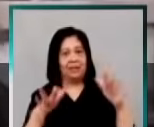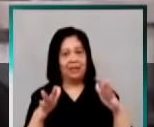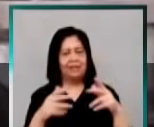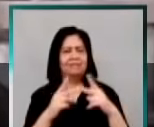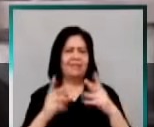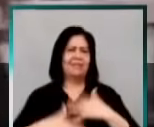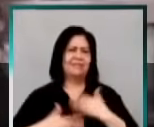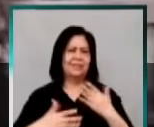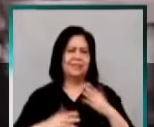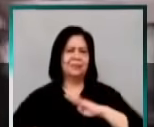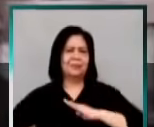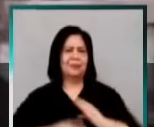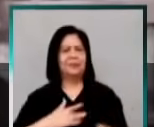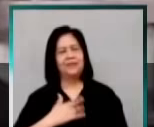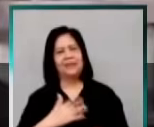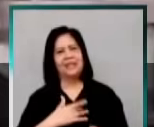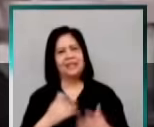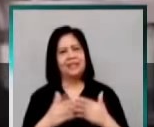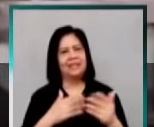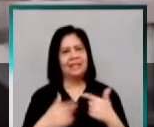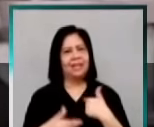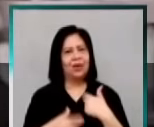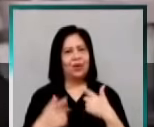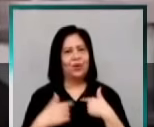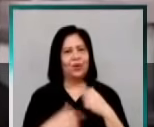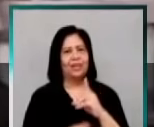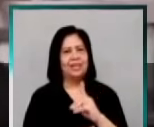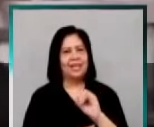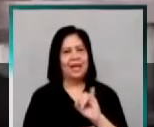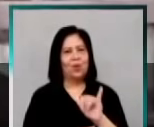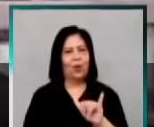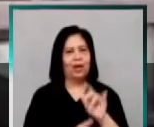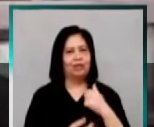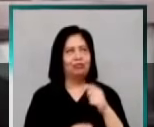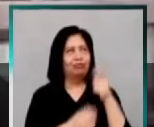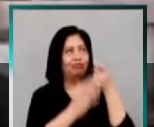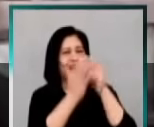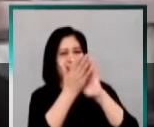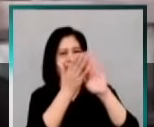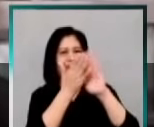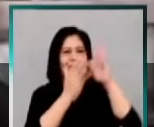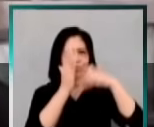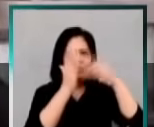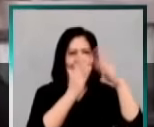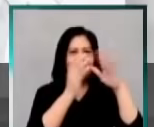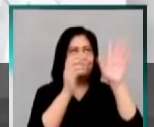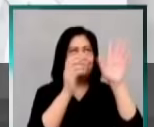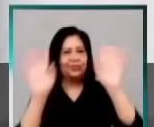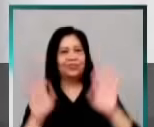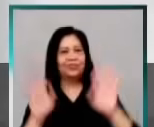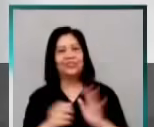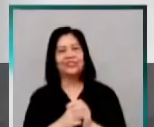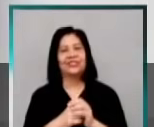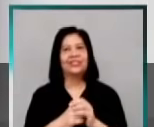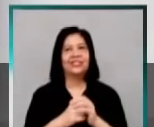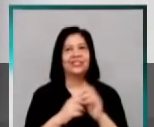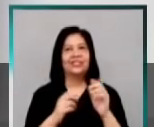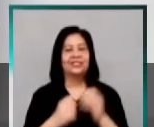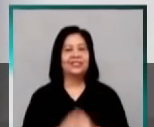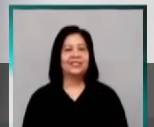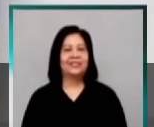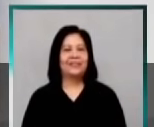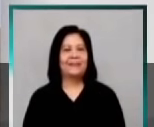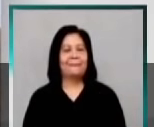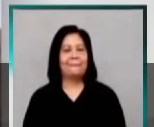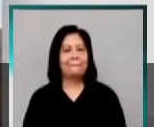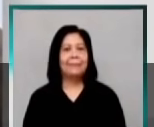nga sabi ko nga kahit ako na yung mag-DIY ng magmasili at magpintura ng libro, okay lang ako. High school